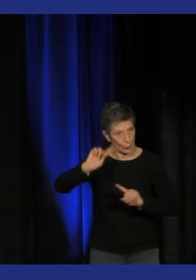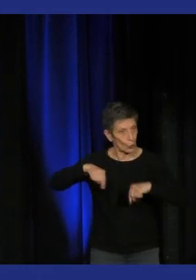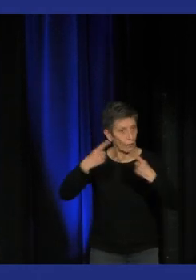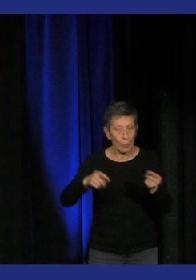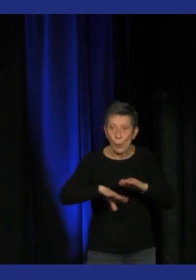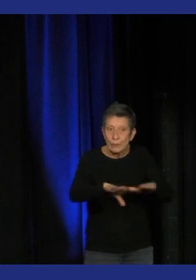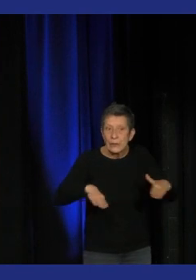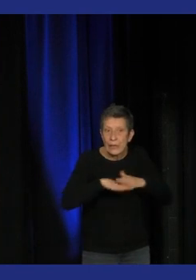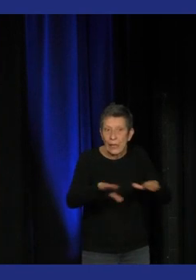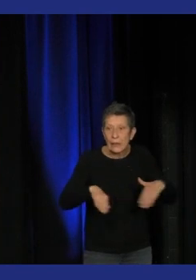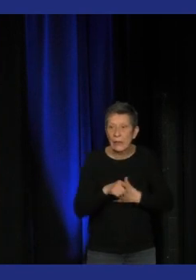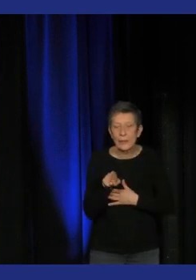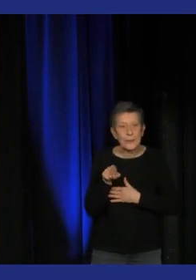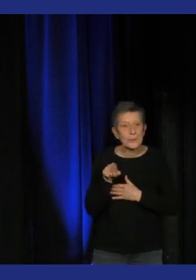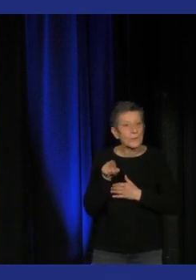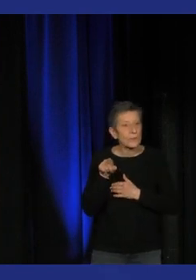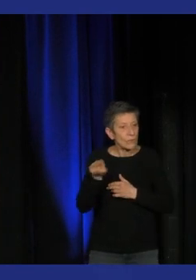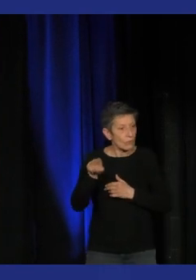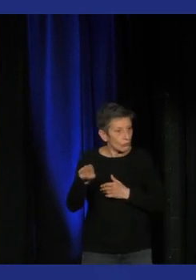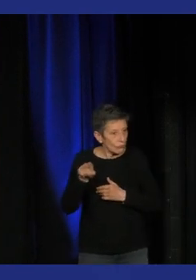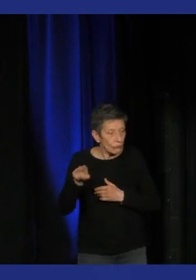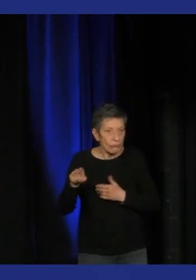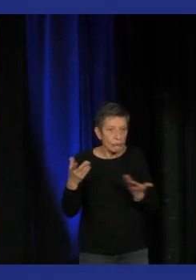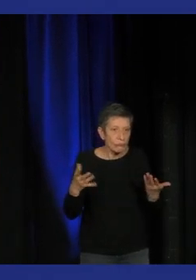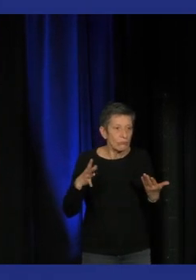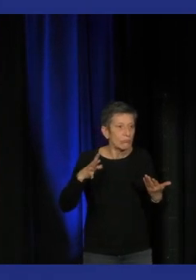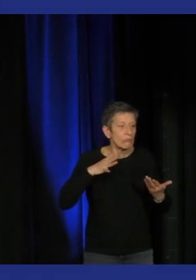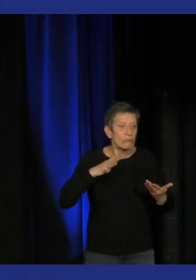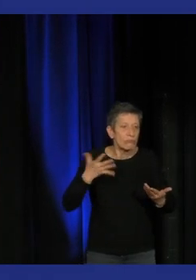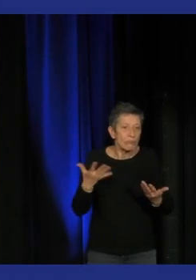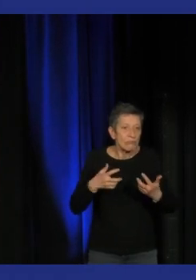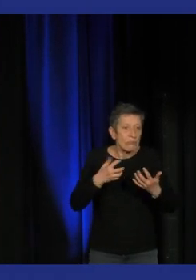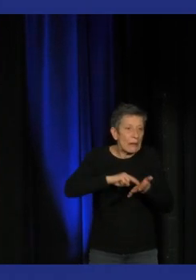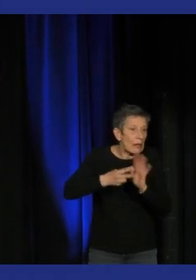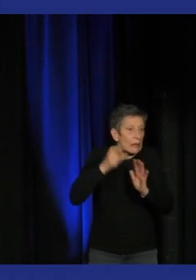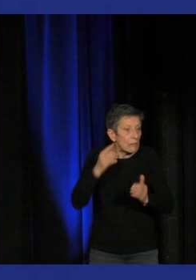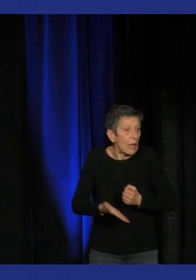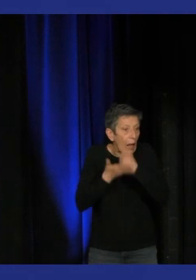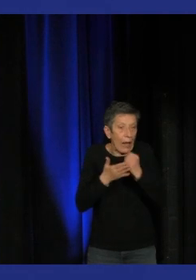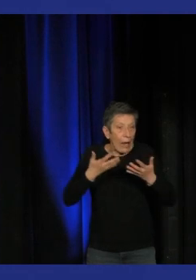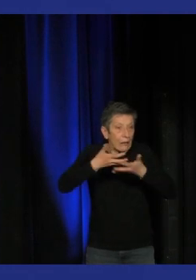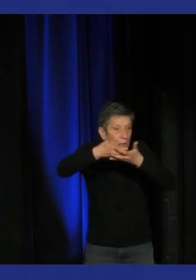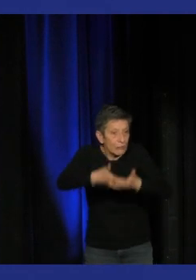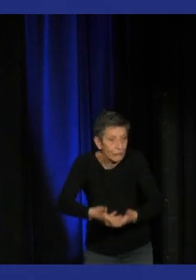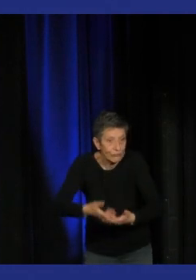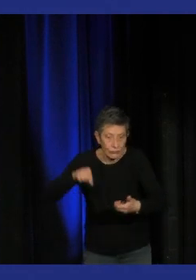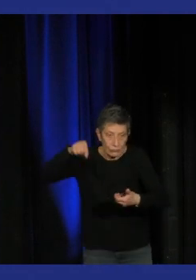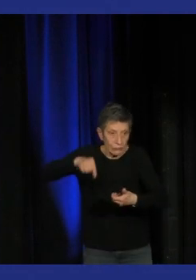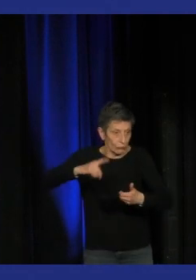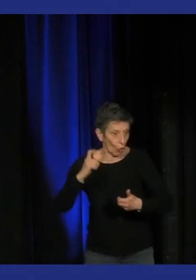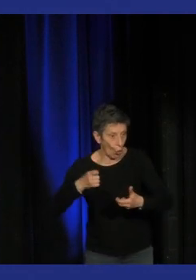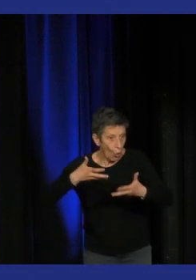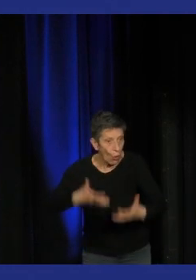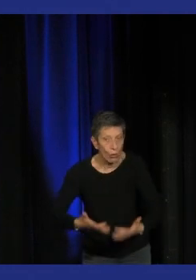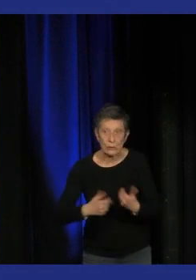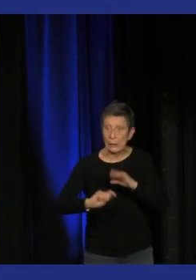une piscine où elle était descendue dans le bassin avec un bras articulé, un appareil de mise à l'eau, et on lui